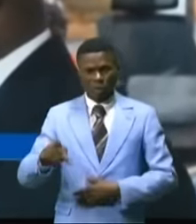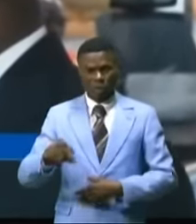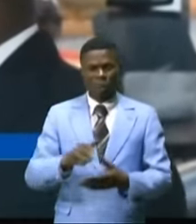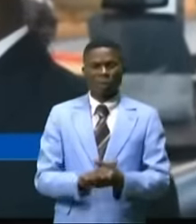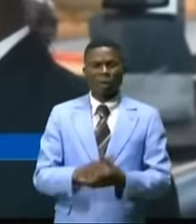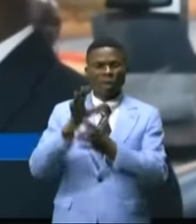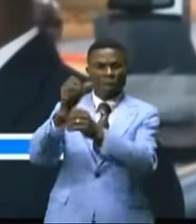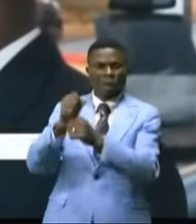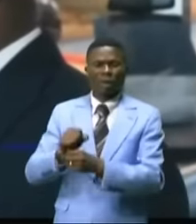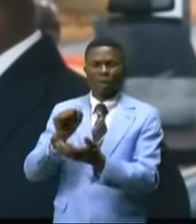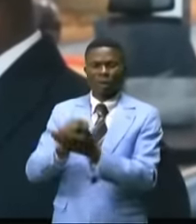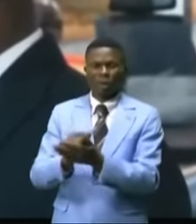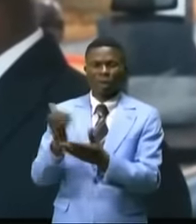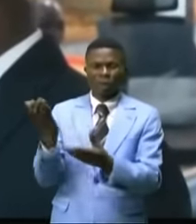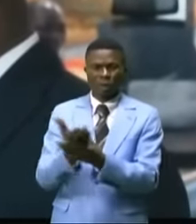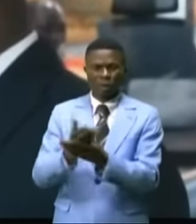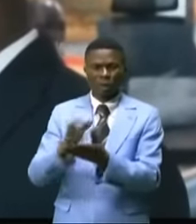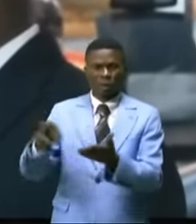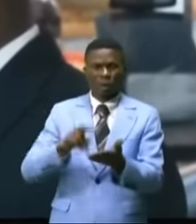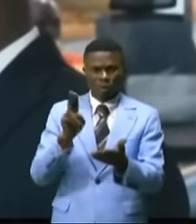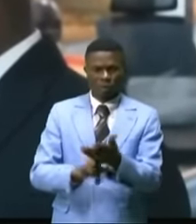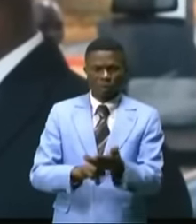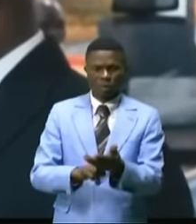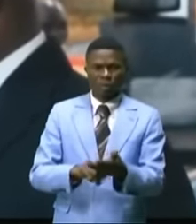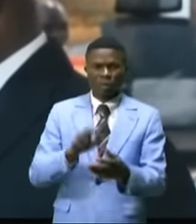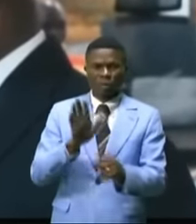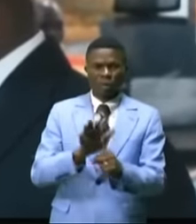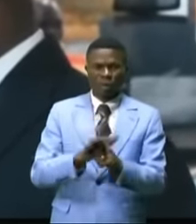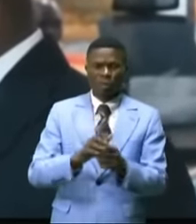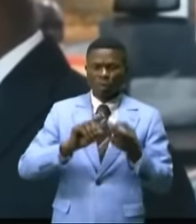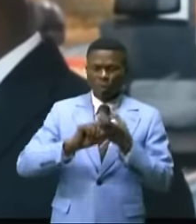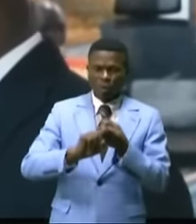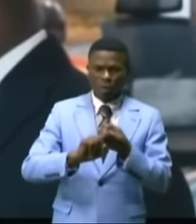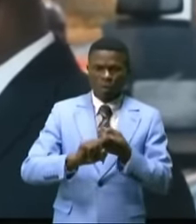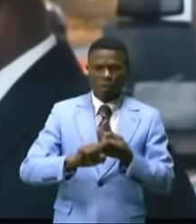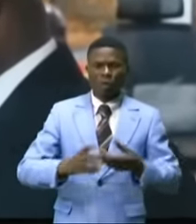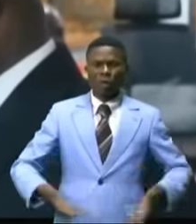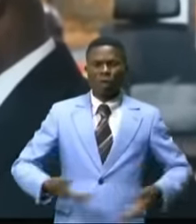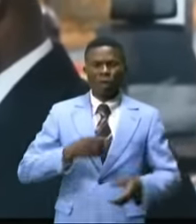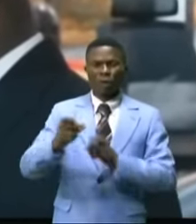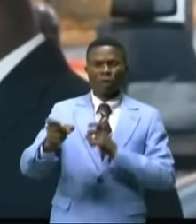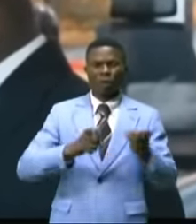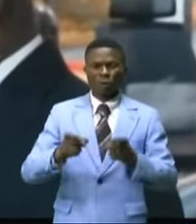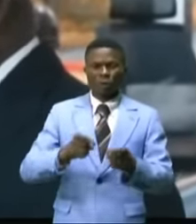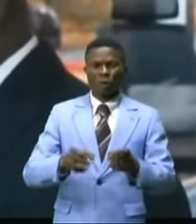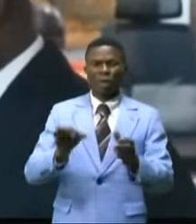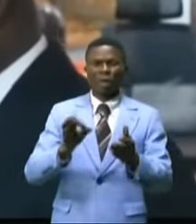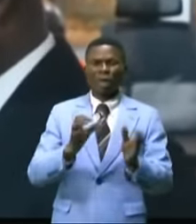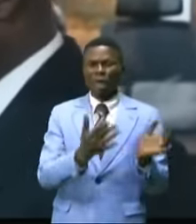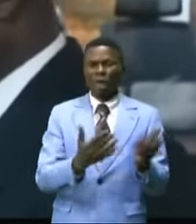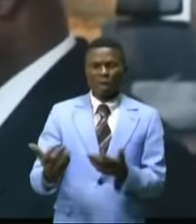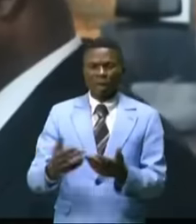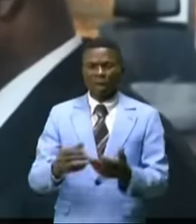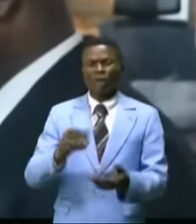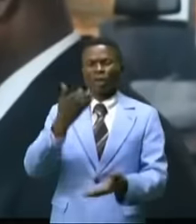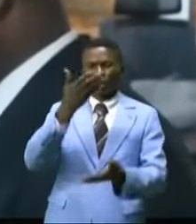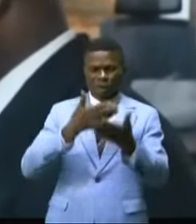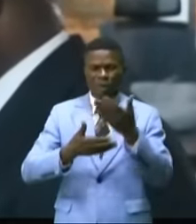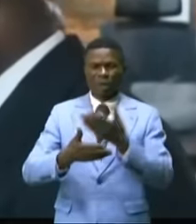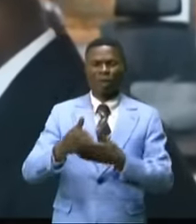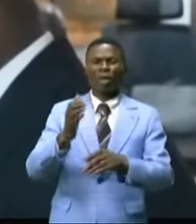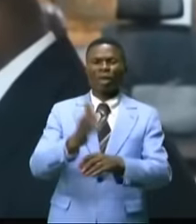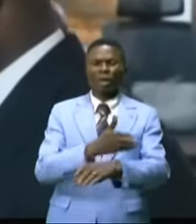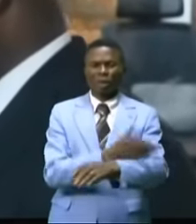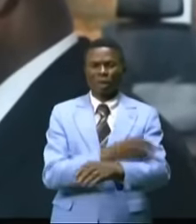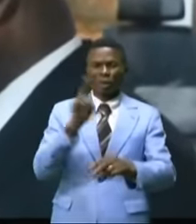perception numériques. Avec beaucoup d'avantages que nous allons utiliser pendant la formation. C'est une transition, nous passons de l'utilisation